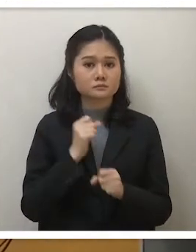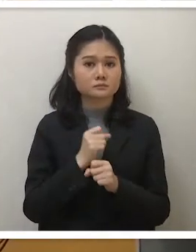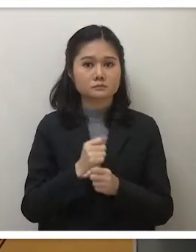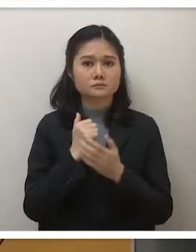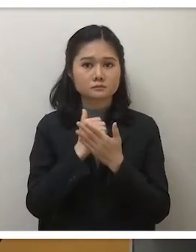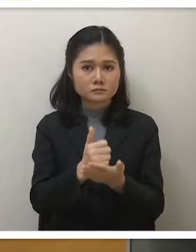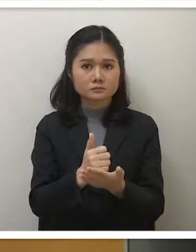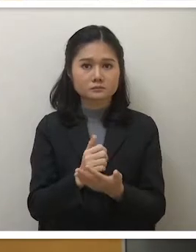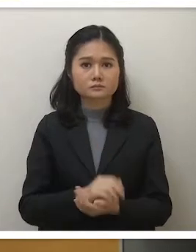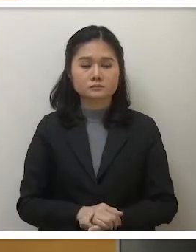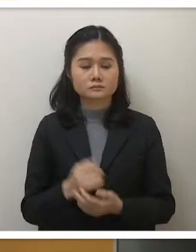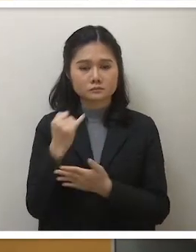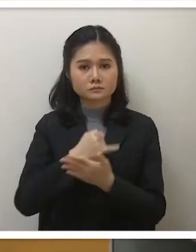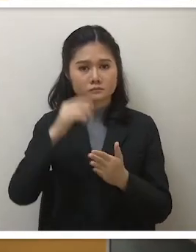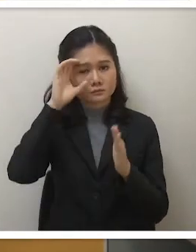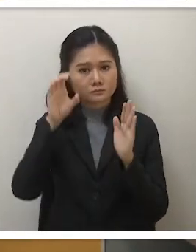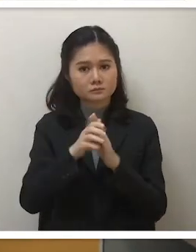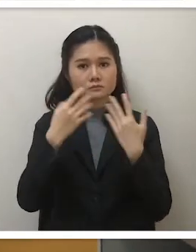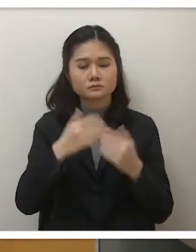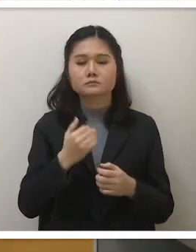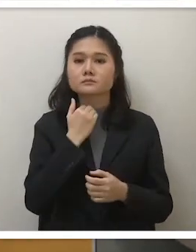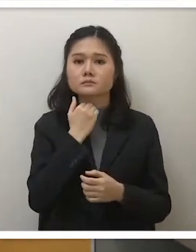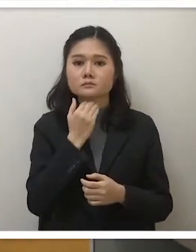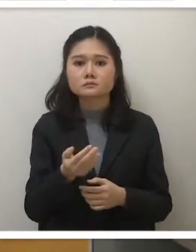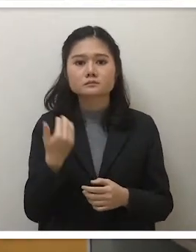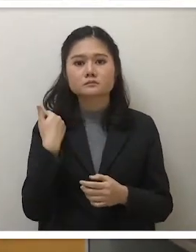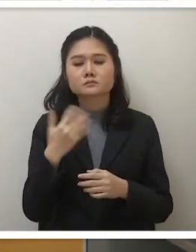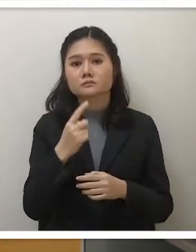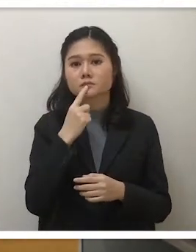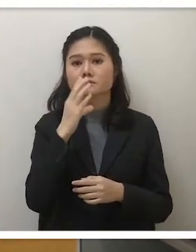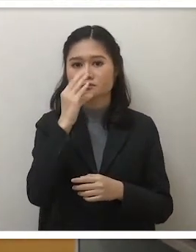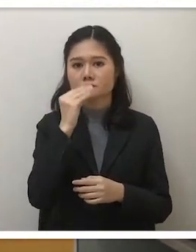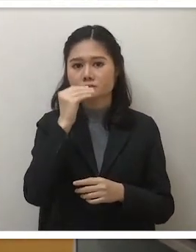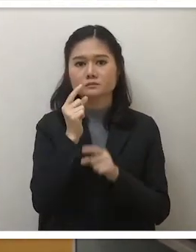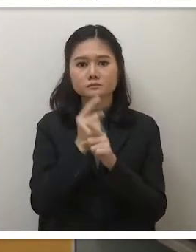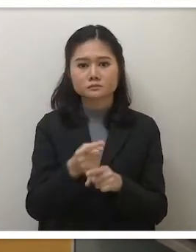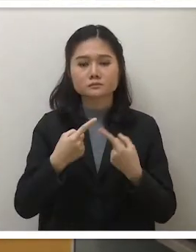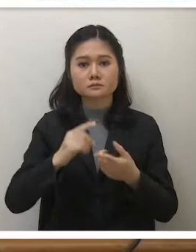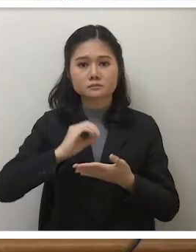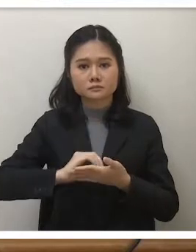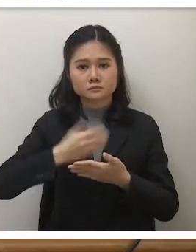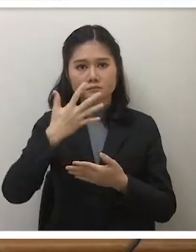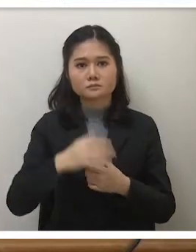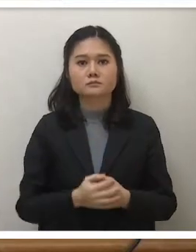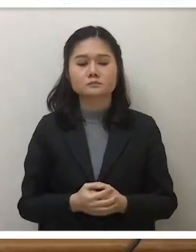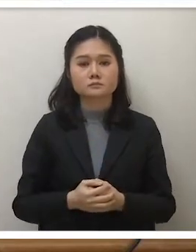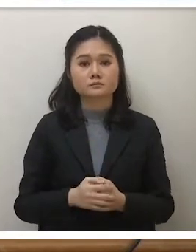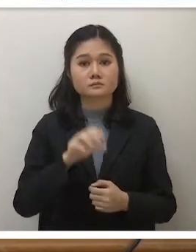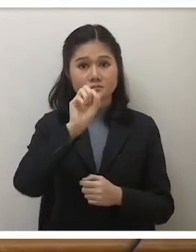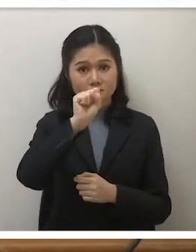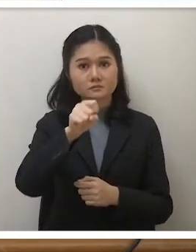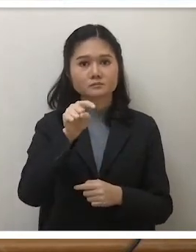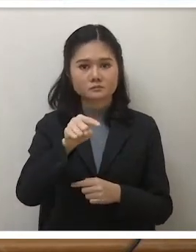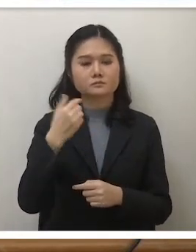ยให้วาดภาพแล้วใส่เสียงแล้วมีปากขยับตามแต่โปรแกรมตูนบูมเนี่ยมีฟังก์ชัน